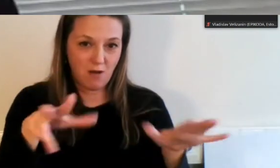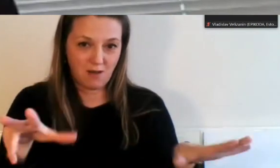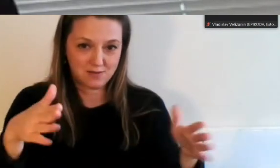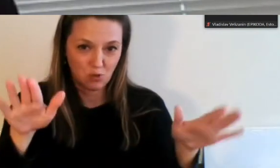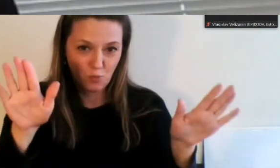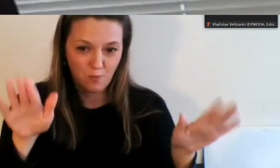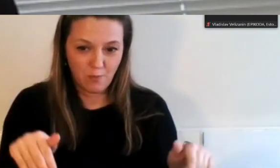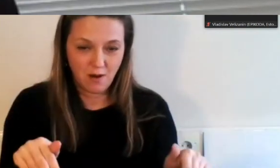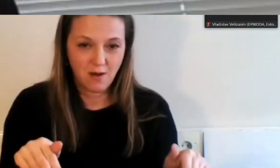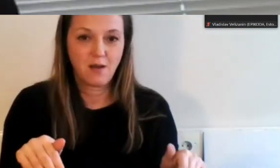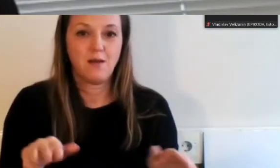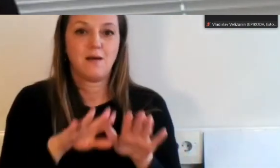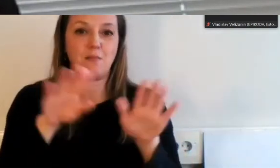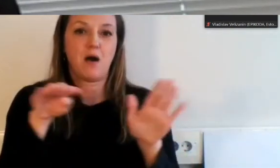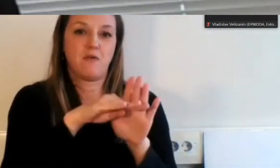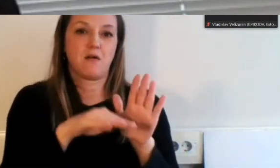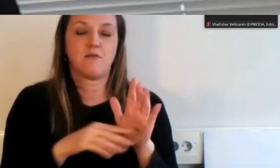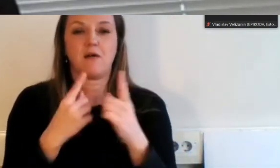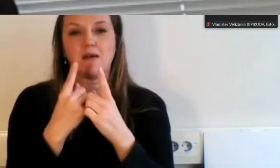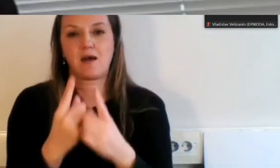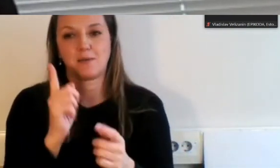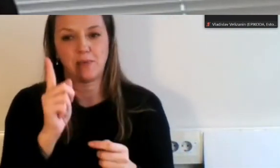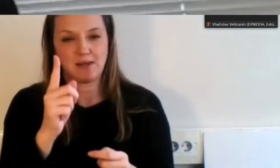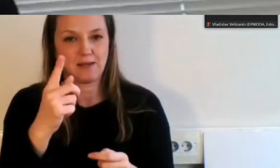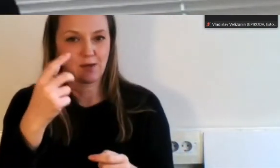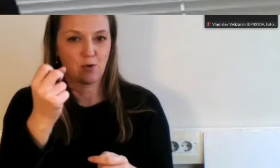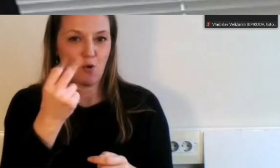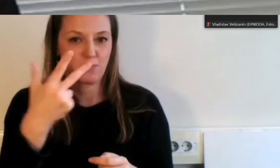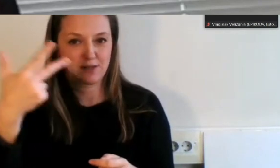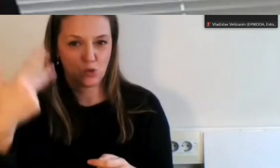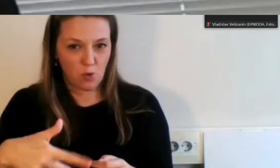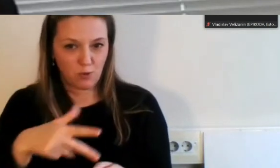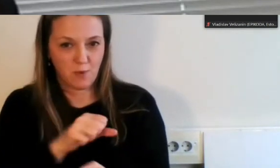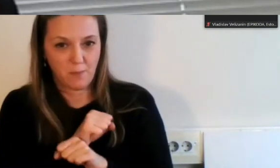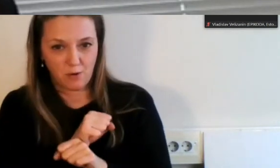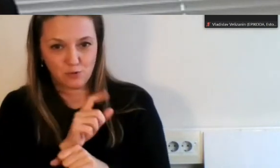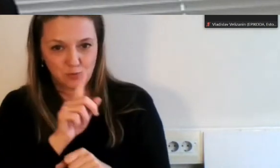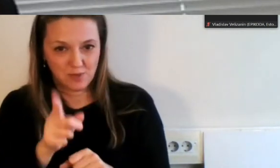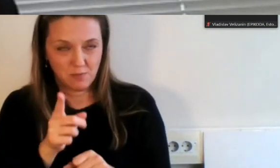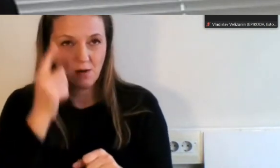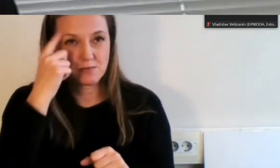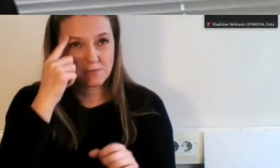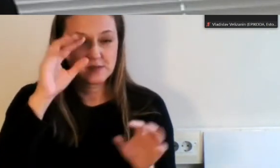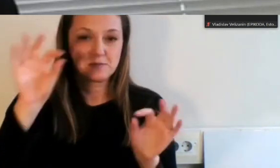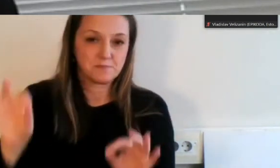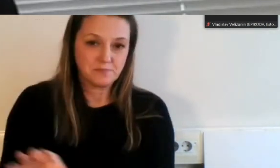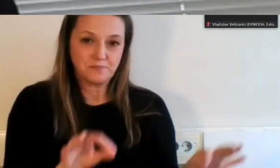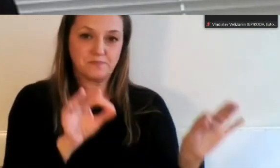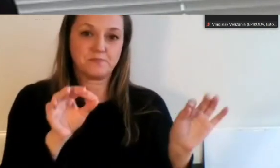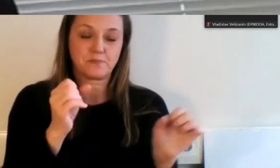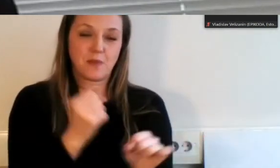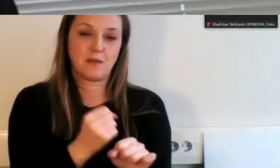erinevatel süstide vahel. Et meil on väga harva sellist asja tõesti vaja läinud, kes näiteks lähevad, kes on nagu ütleme,